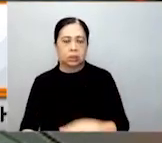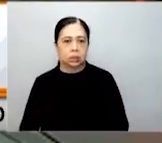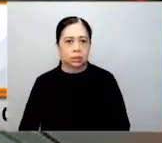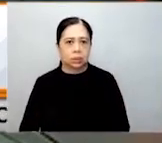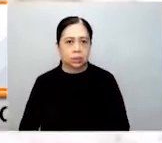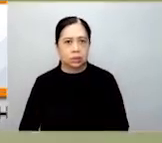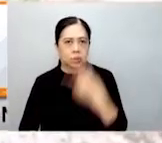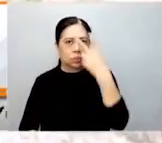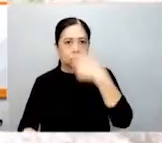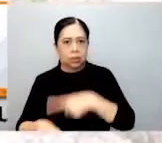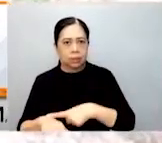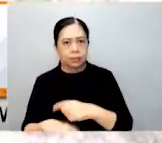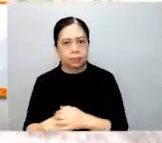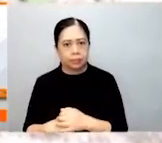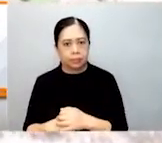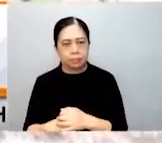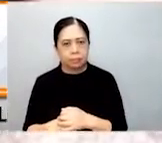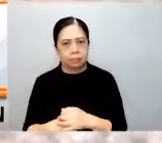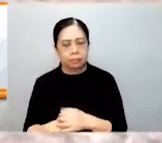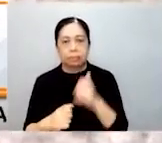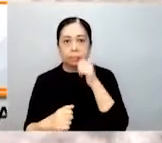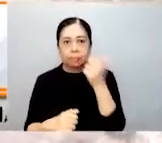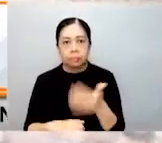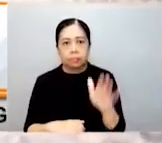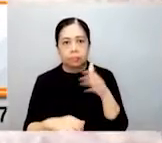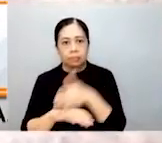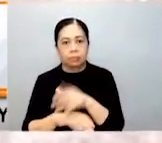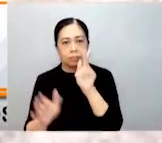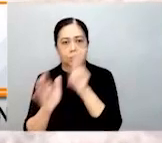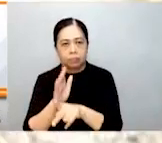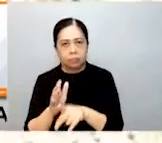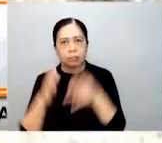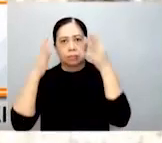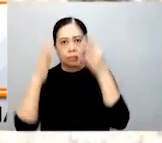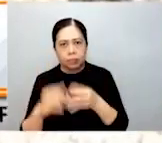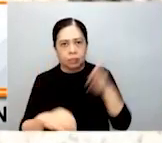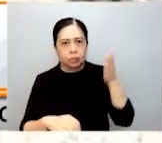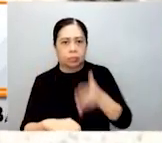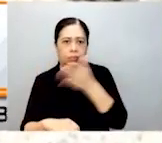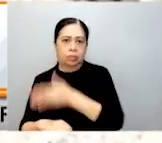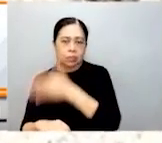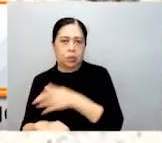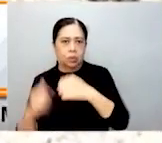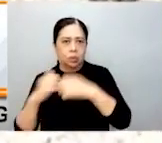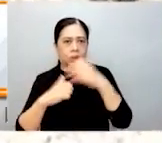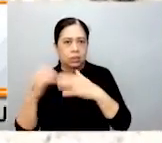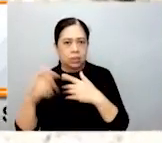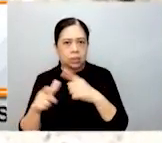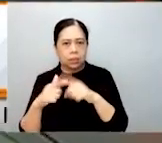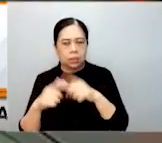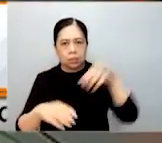ng 2 beses. Kinabukasan pagkatapos patayin ng biktima, dito na raw chinap-chap ni Bombeo ang engineer at saka